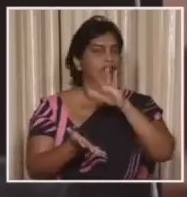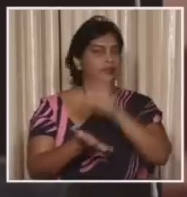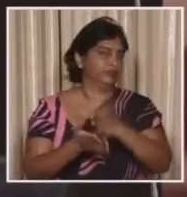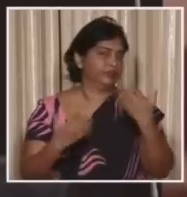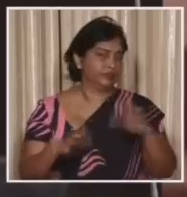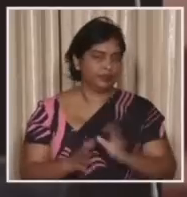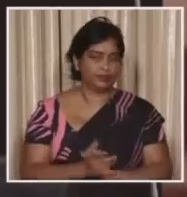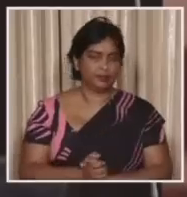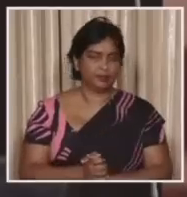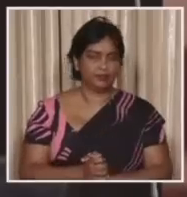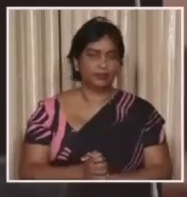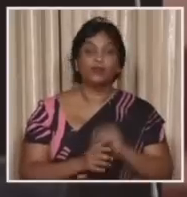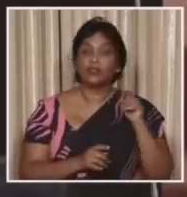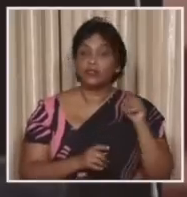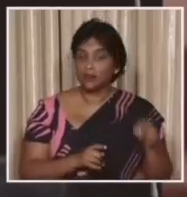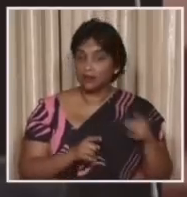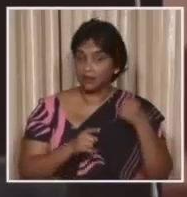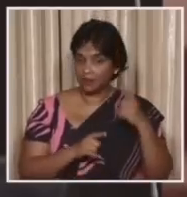කියලා. අන්න